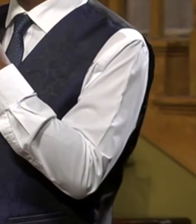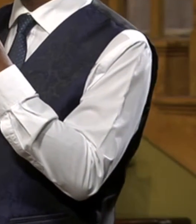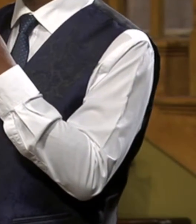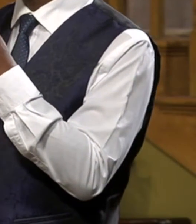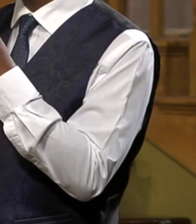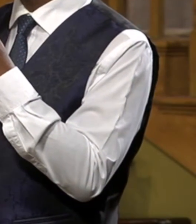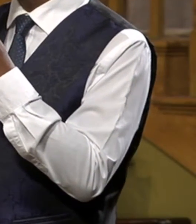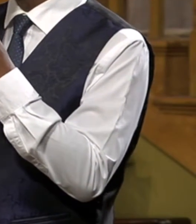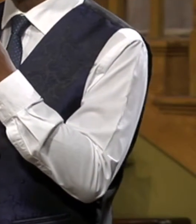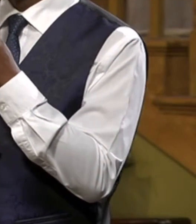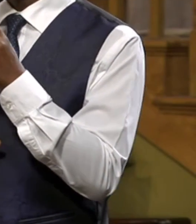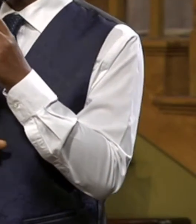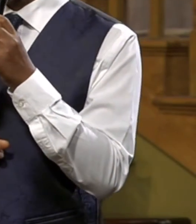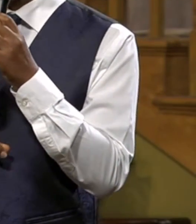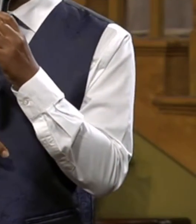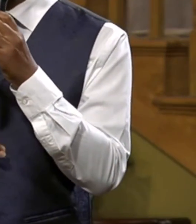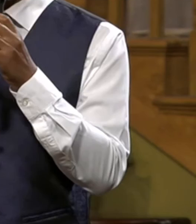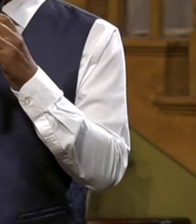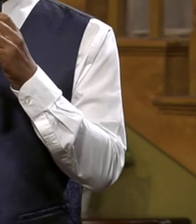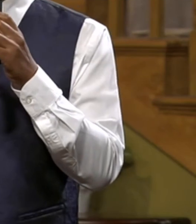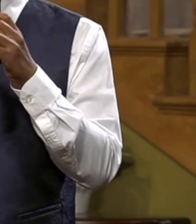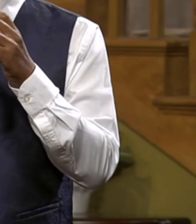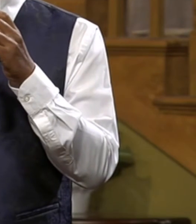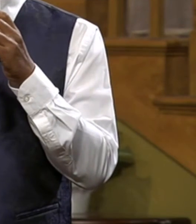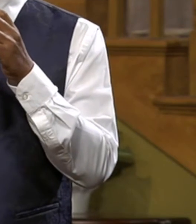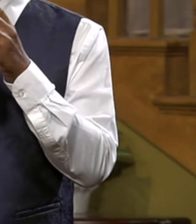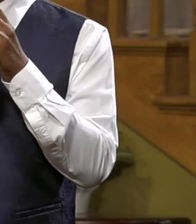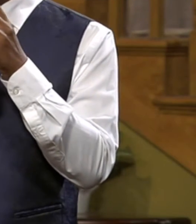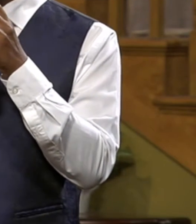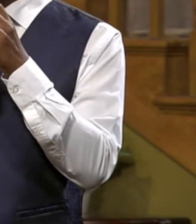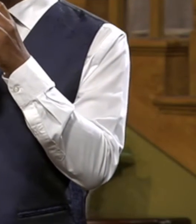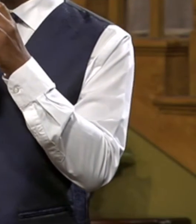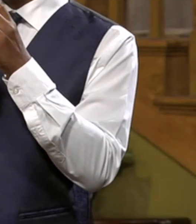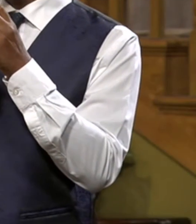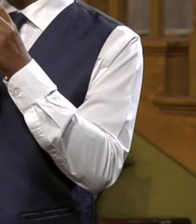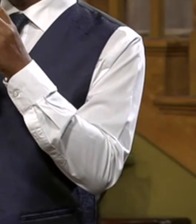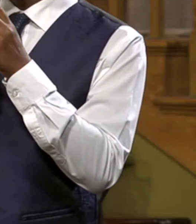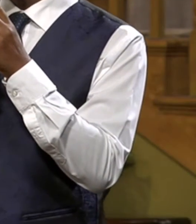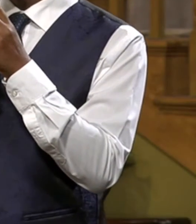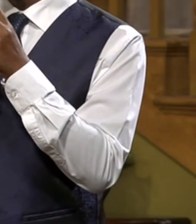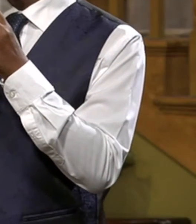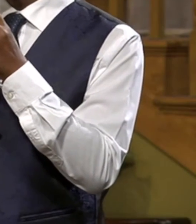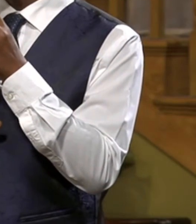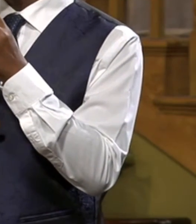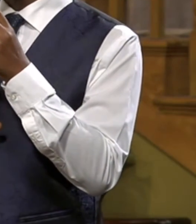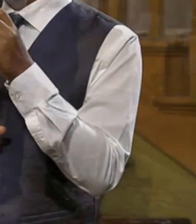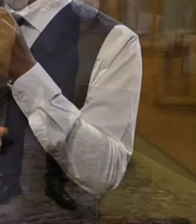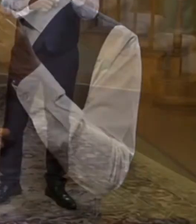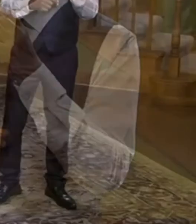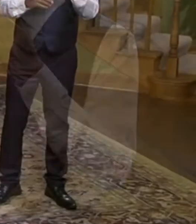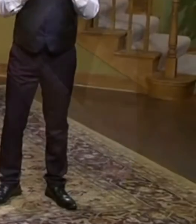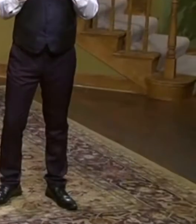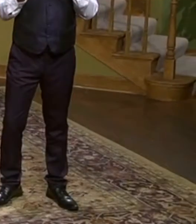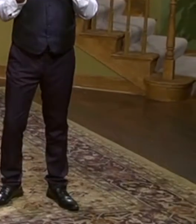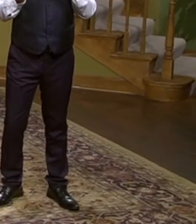sois racheté. Il me défend, que par Jésus je sois justifié. Doux nom